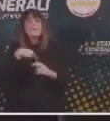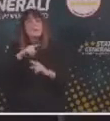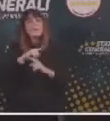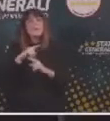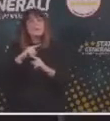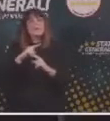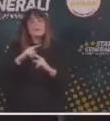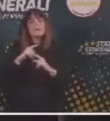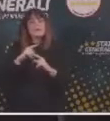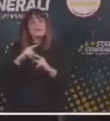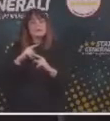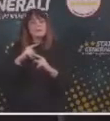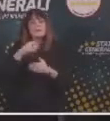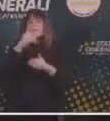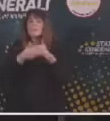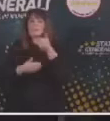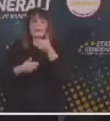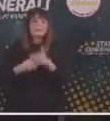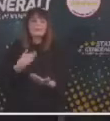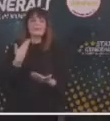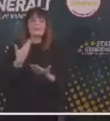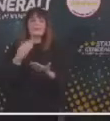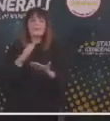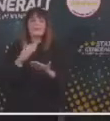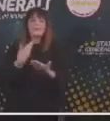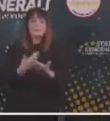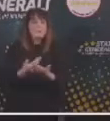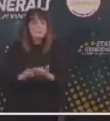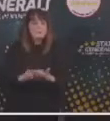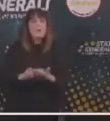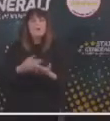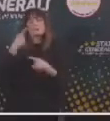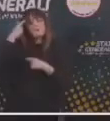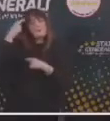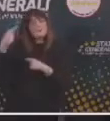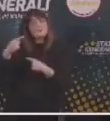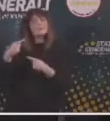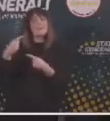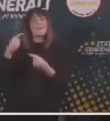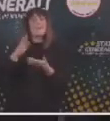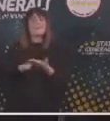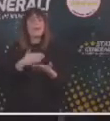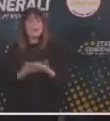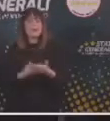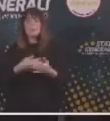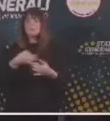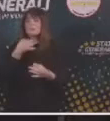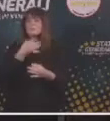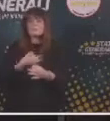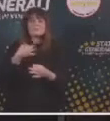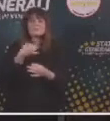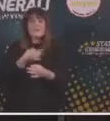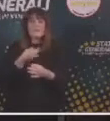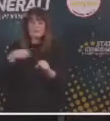avanti le proposte e le idee i valori che da sempre fanno parte della nostra storia